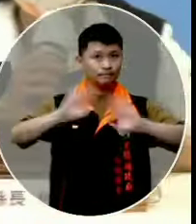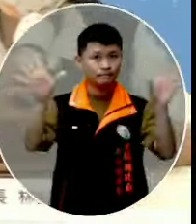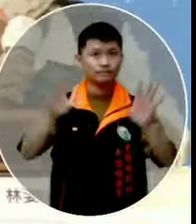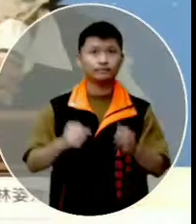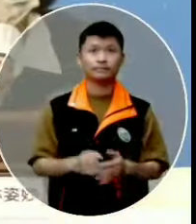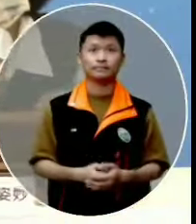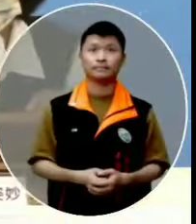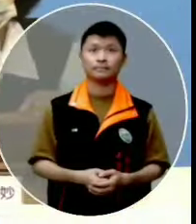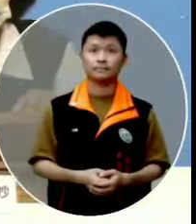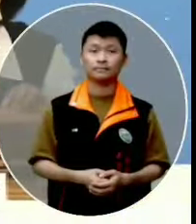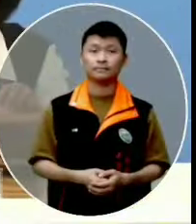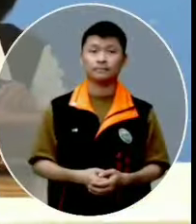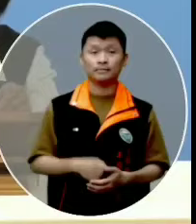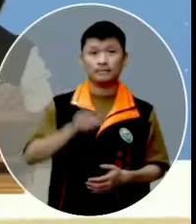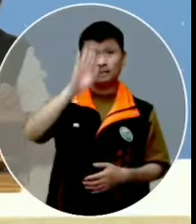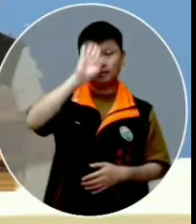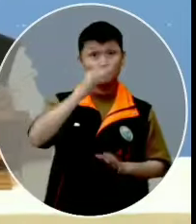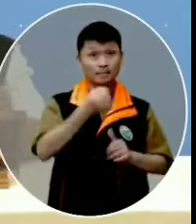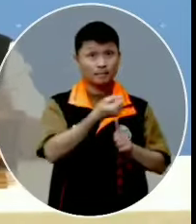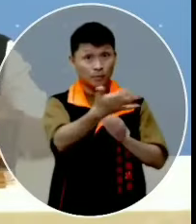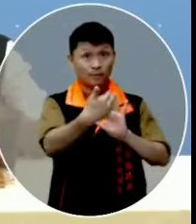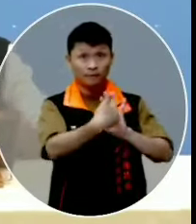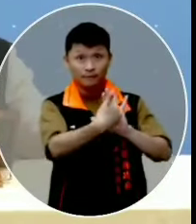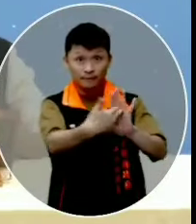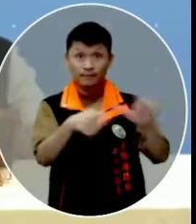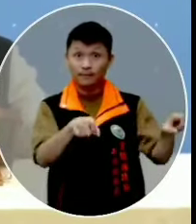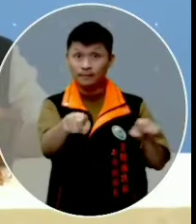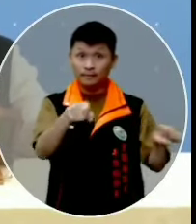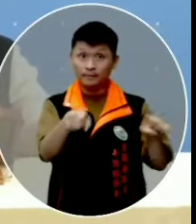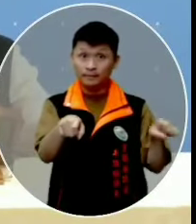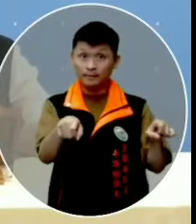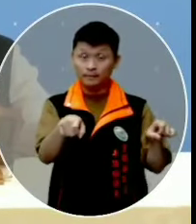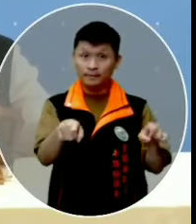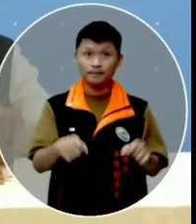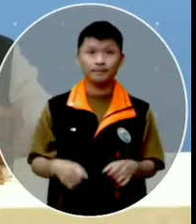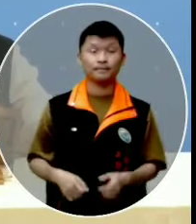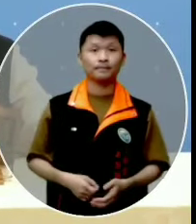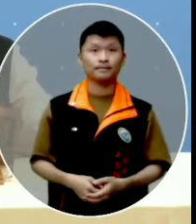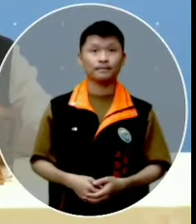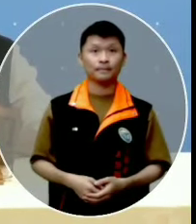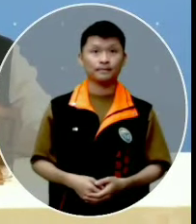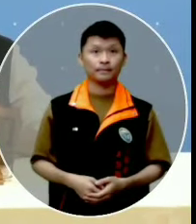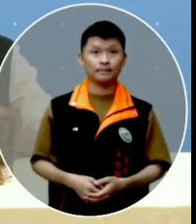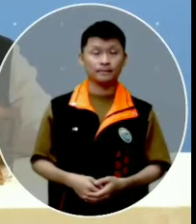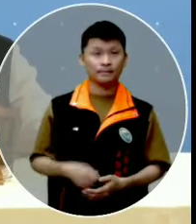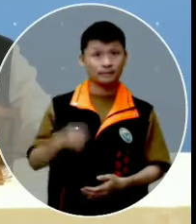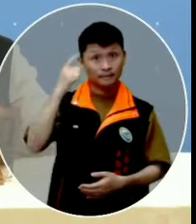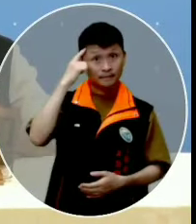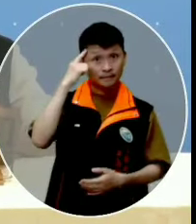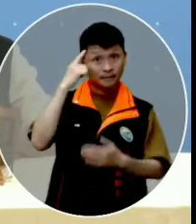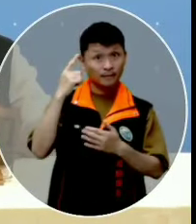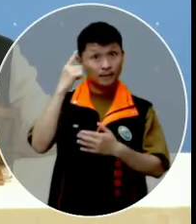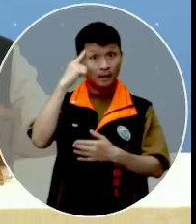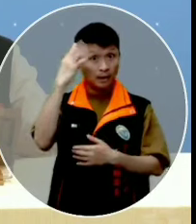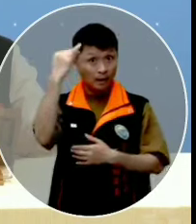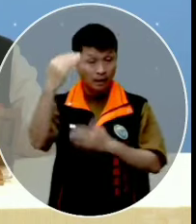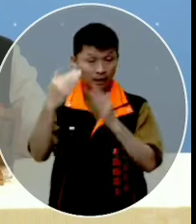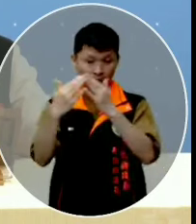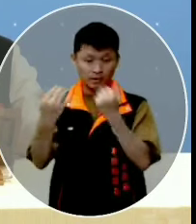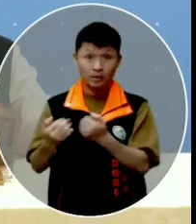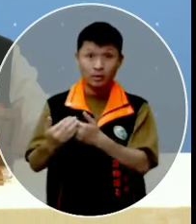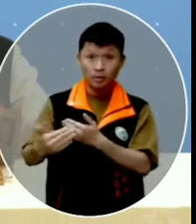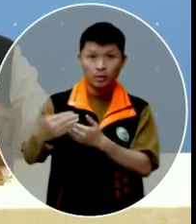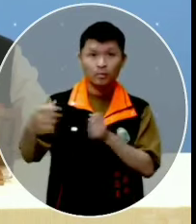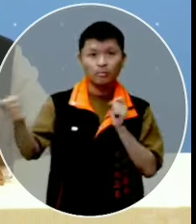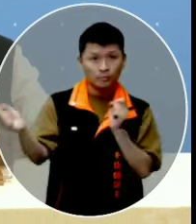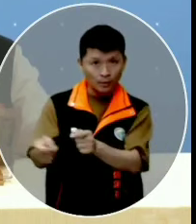新防疫的这个政策。除了呢缩短隔天的天数以后呢，不再